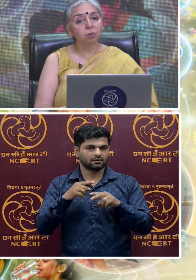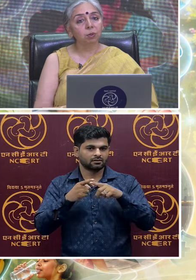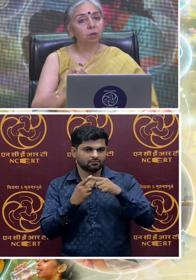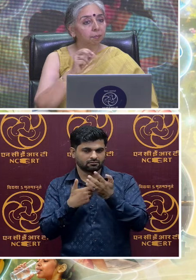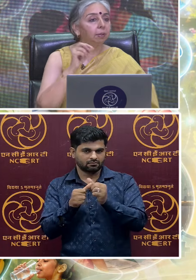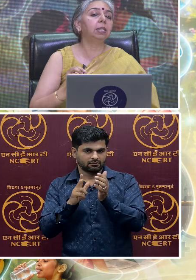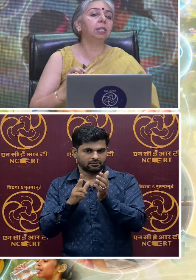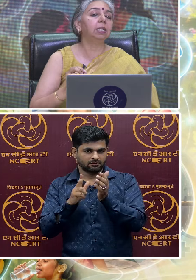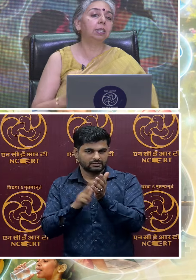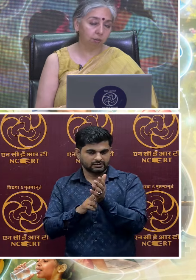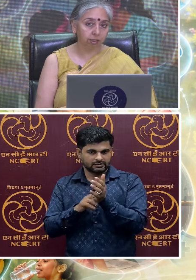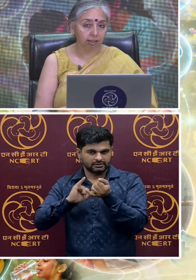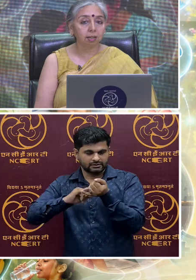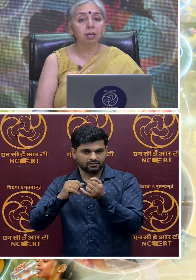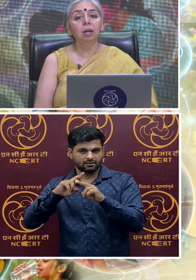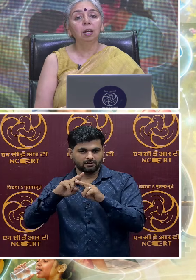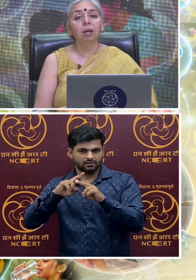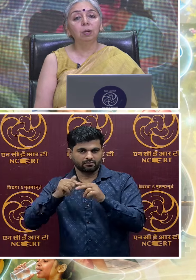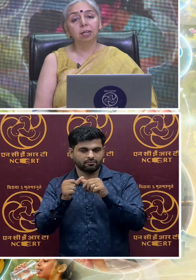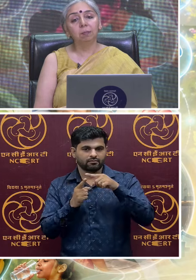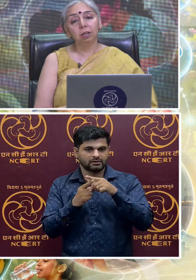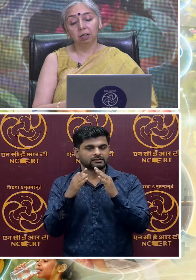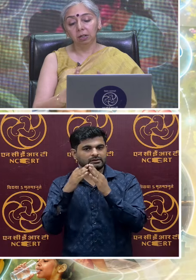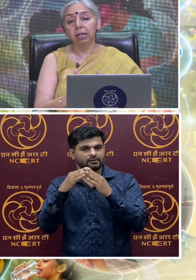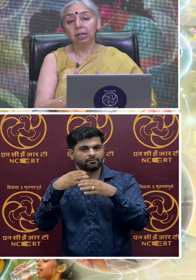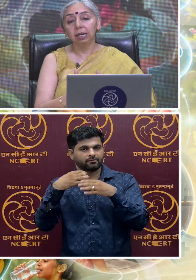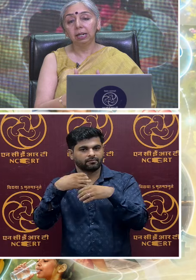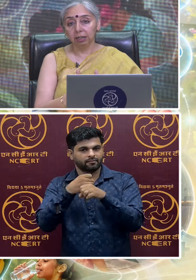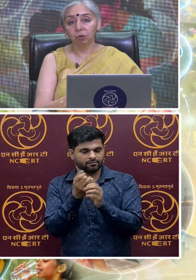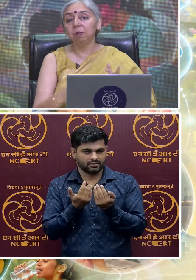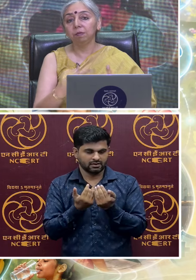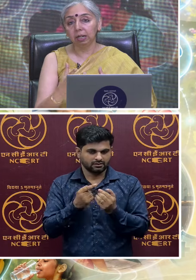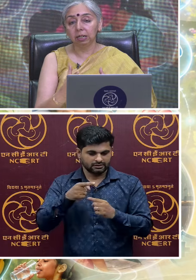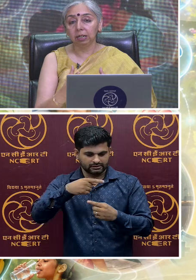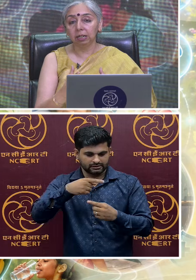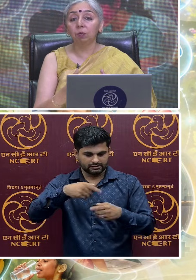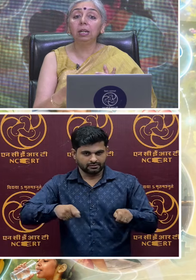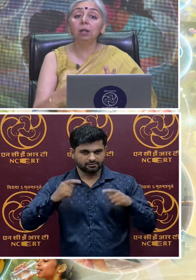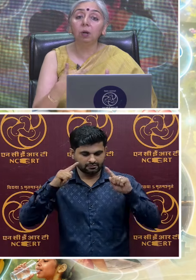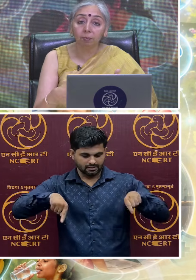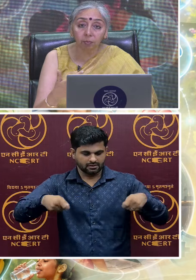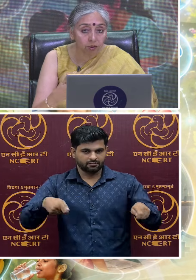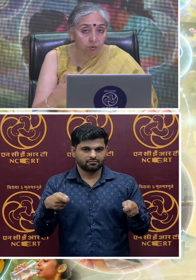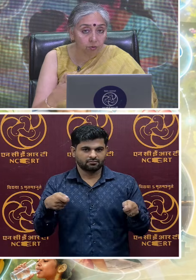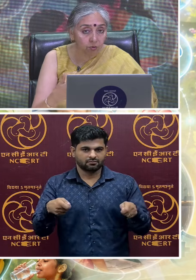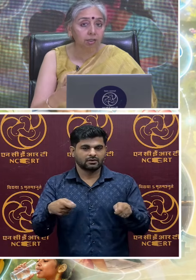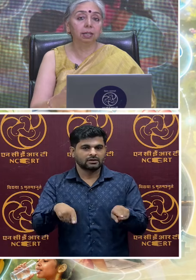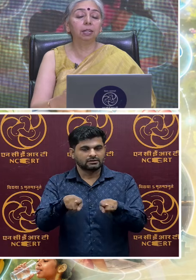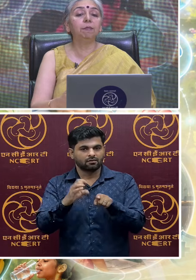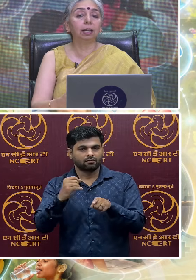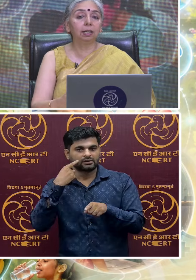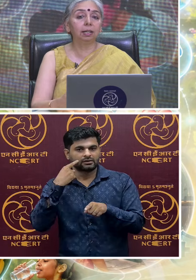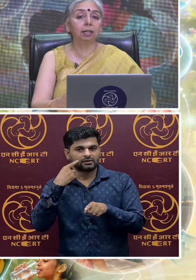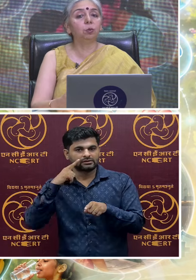फैट जो है वो घर पे भी जनरेट हो सकता है। फॉर एग्ज़ाम्पल, अगर हम कढ़ाई लें और उसमें फ्राइंग करें और वही ऑयल हम दोबारा यूज़ करते